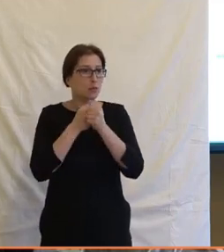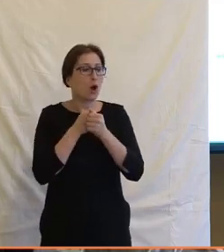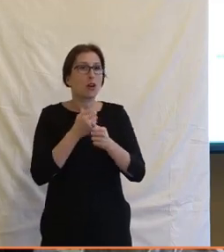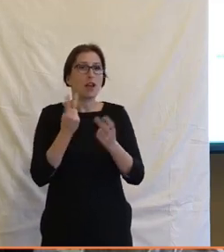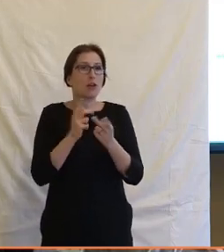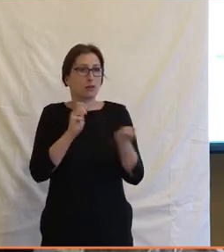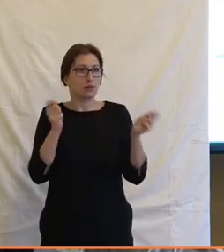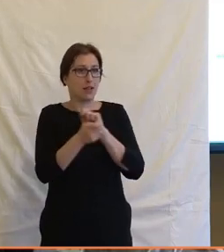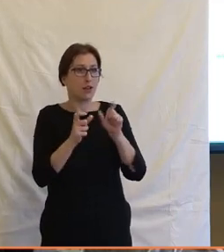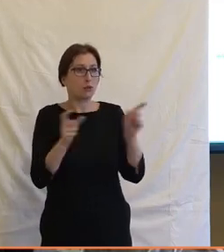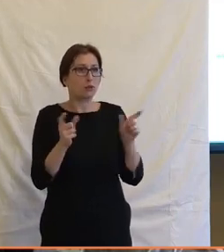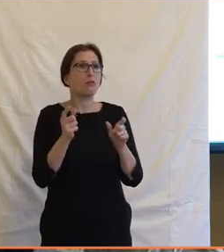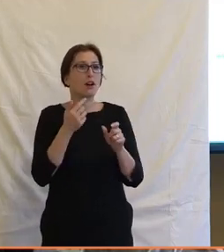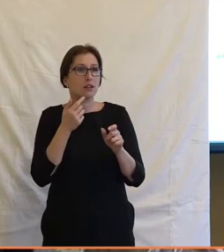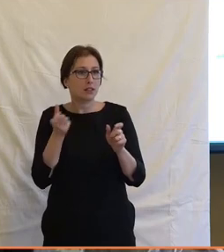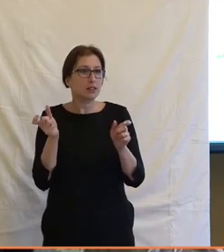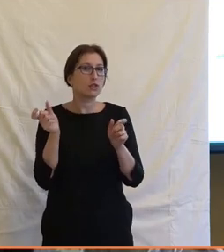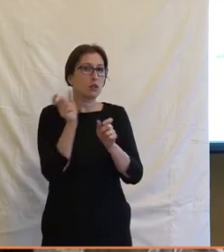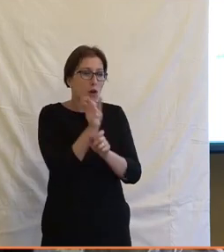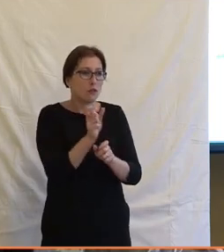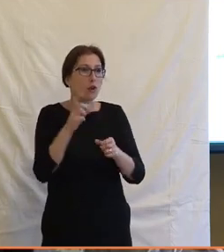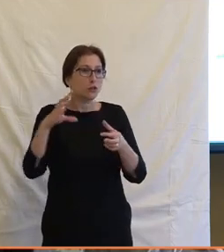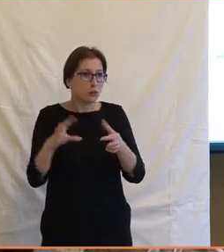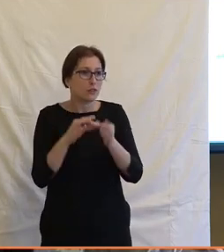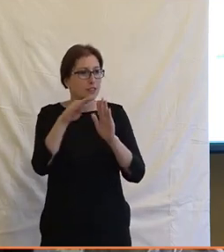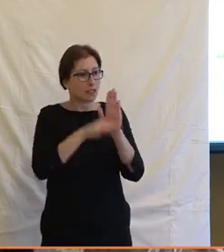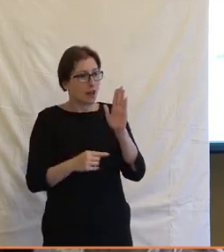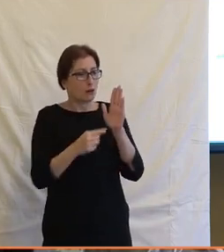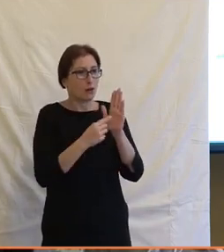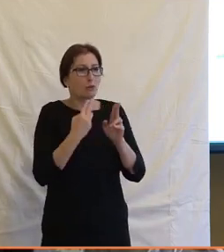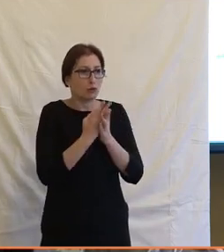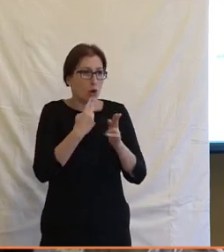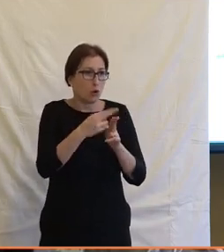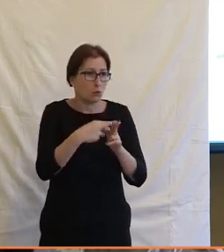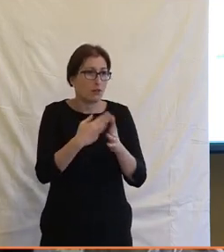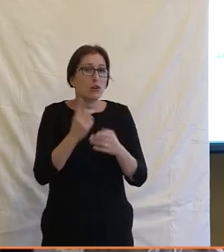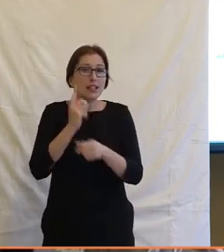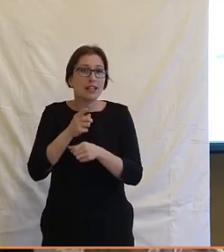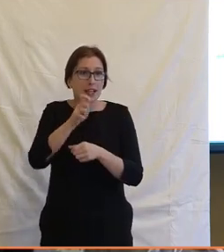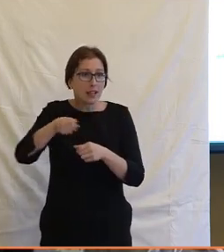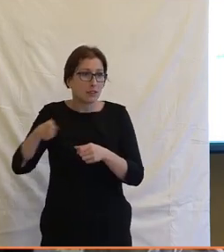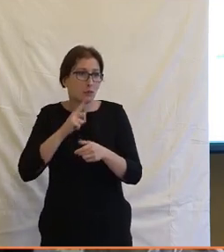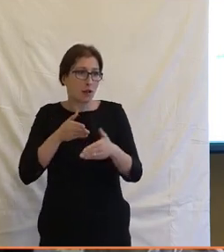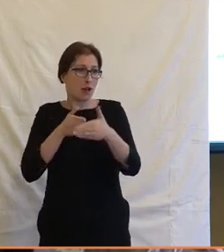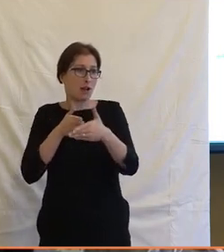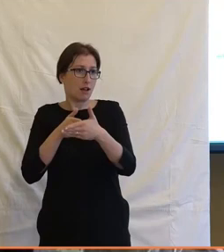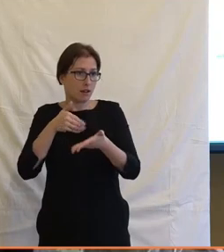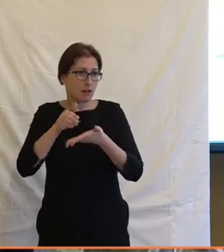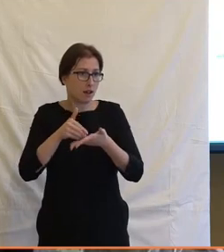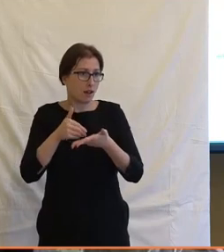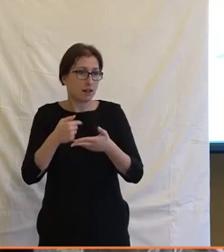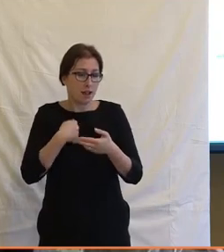víme, že ty to věci jsou velmi důležité a pro naše klienty, potažmo pro mě, protože já sama do té skupiny spadám, tak